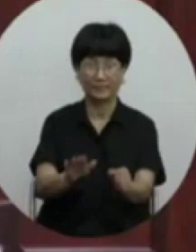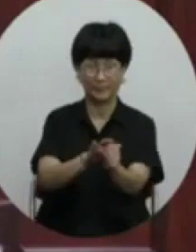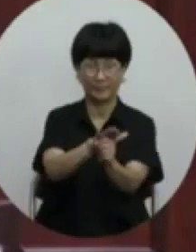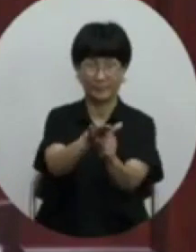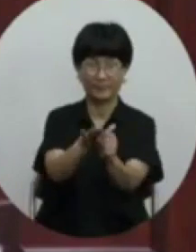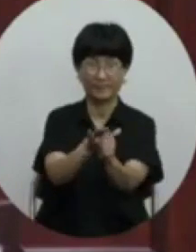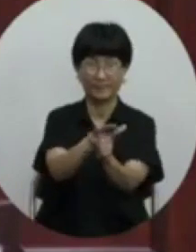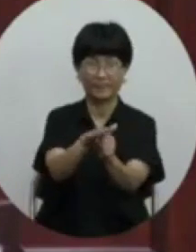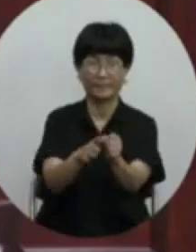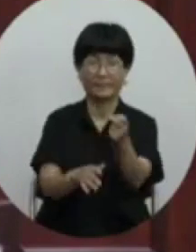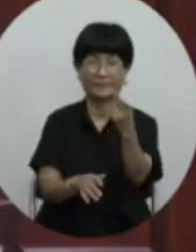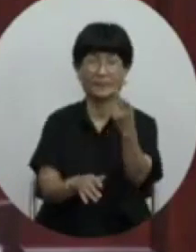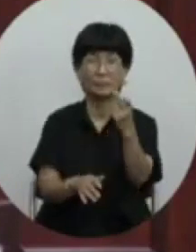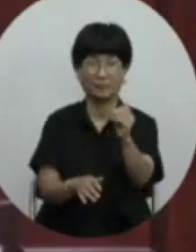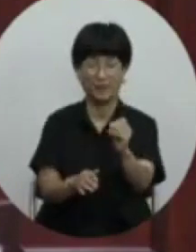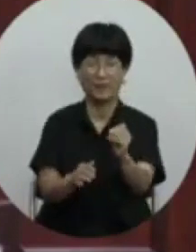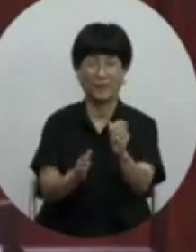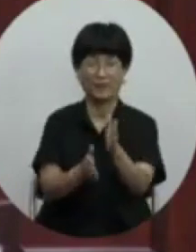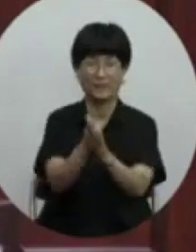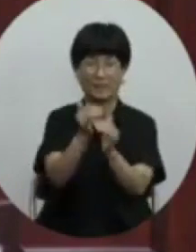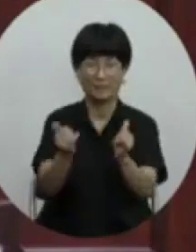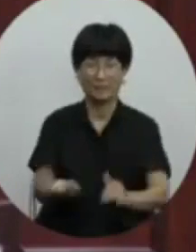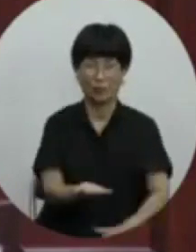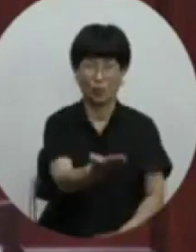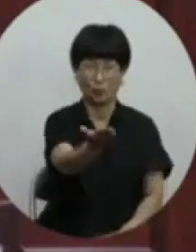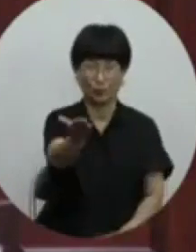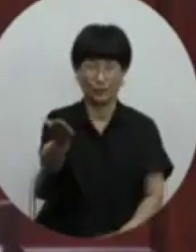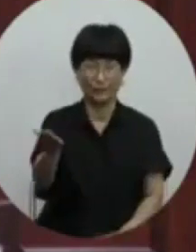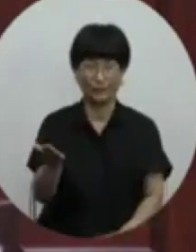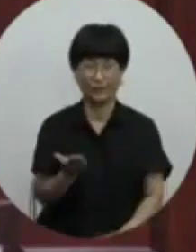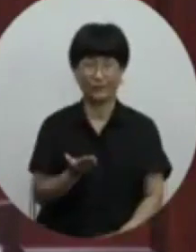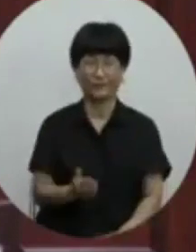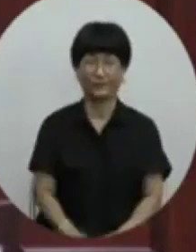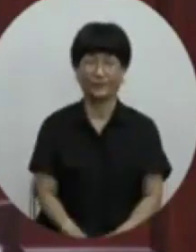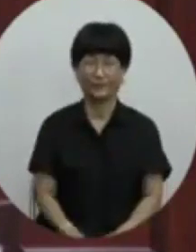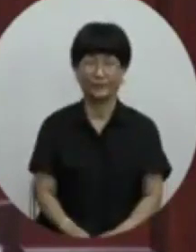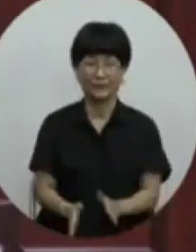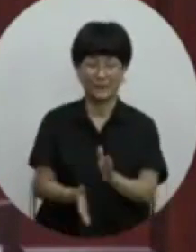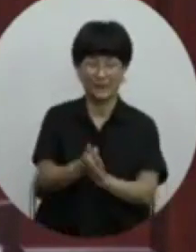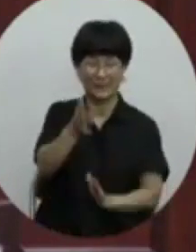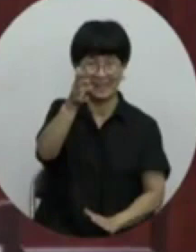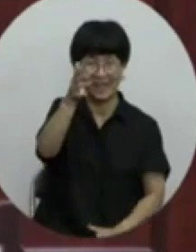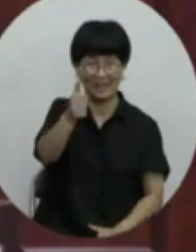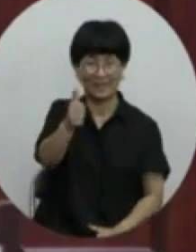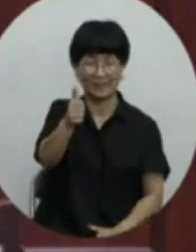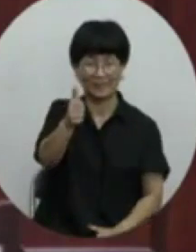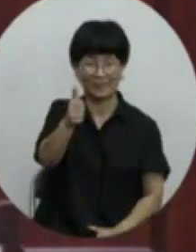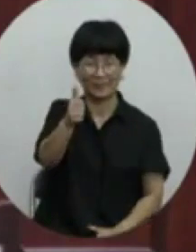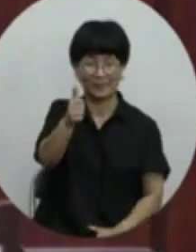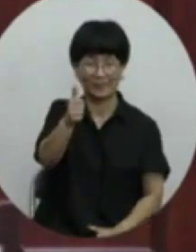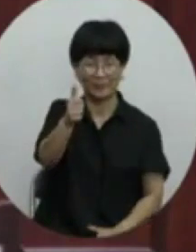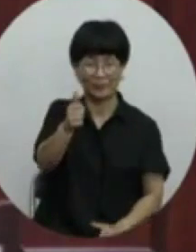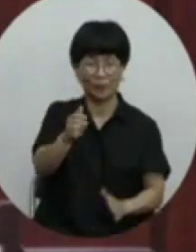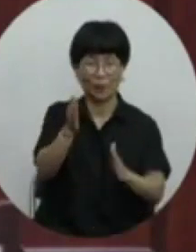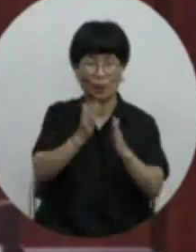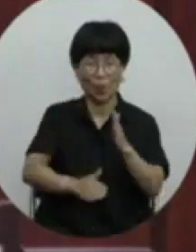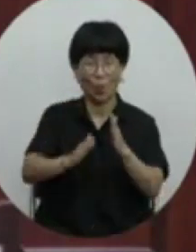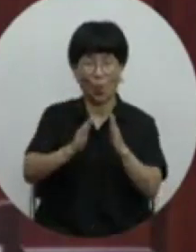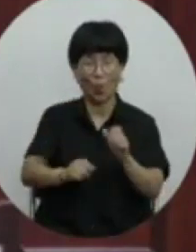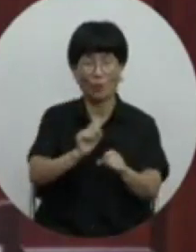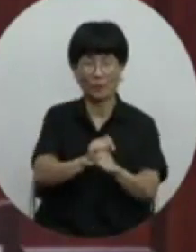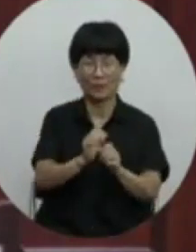사랑하는 12만 여주 시민 여러분, 이충우 시장님과 여주시 공직자